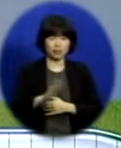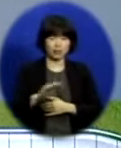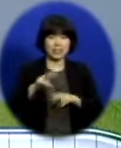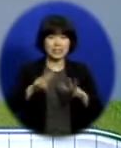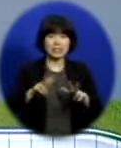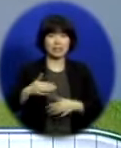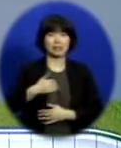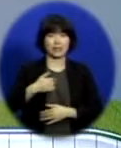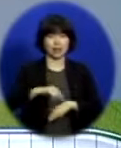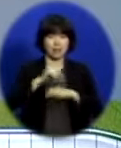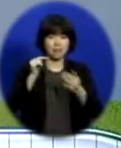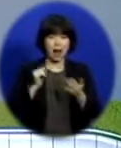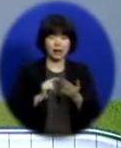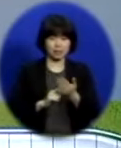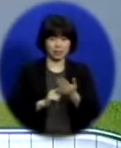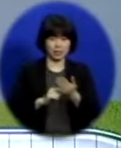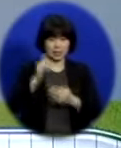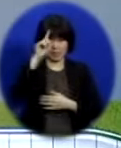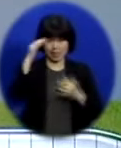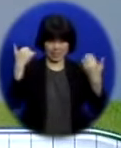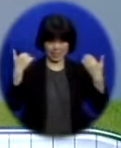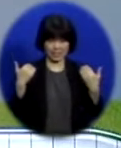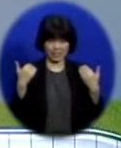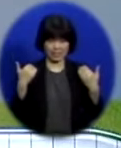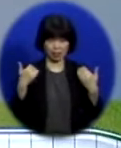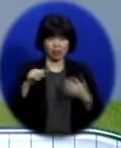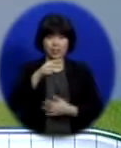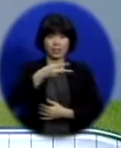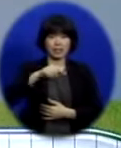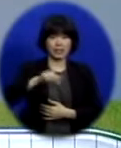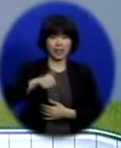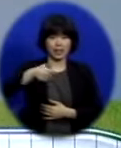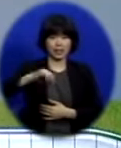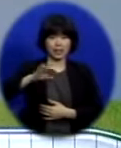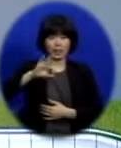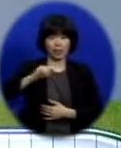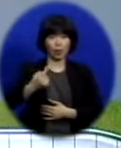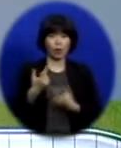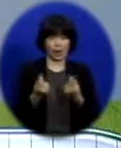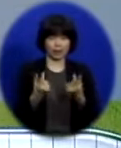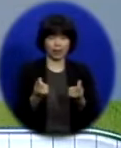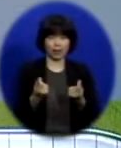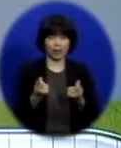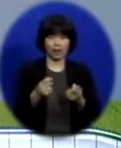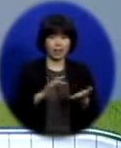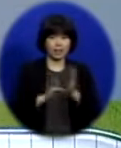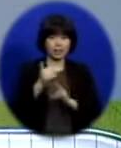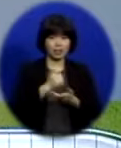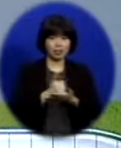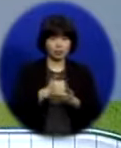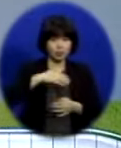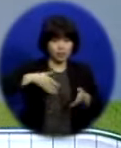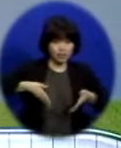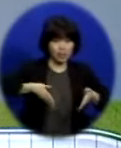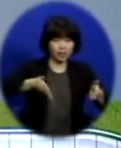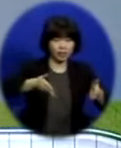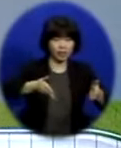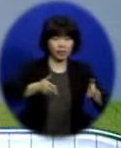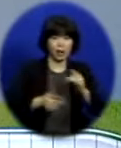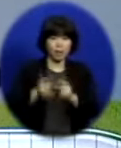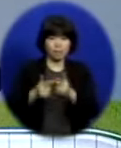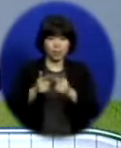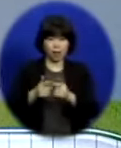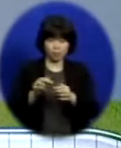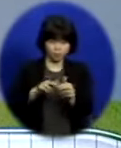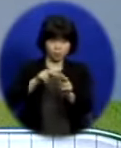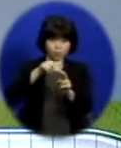마음은 사와 같습니다 예수님 지나가시는 자리로 얼른가서 뽕나무에 기어오르고 싶은